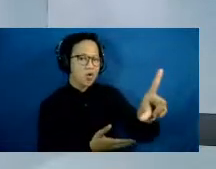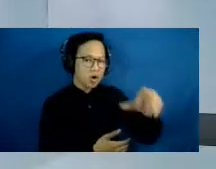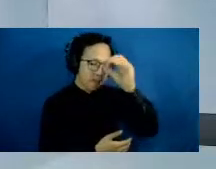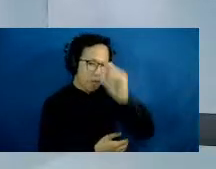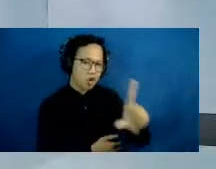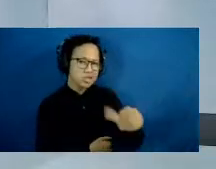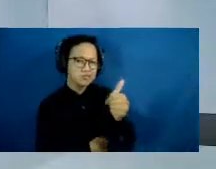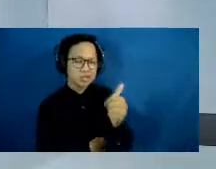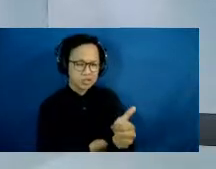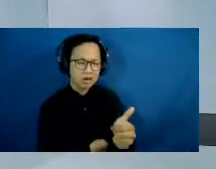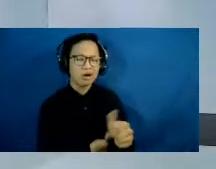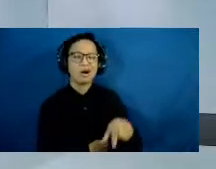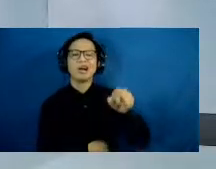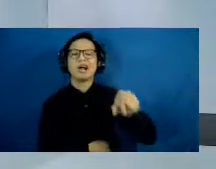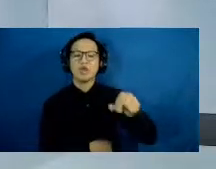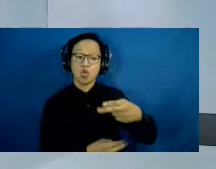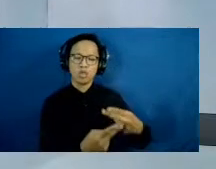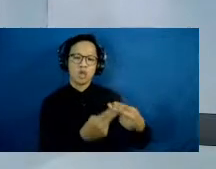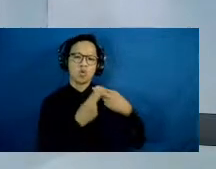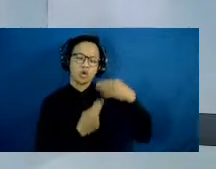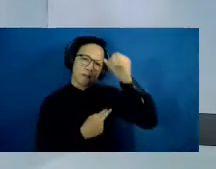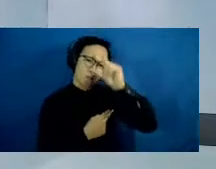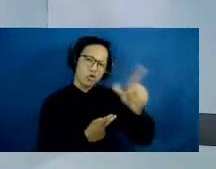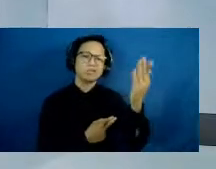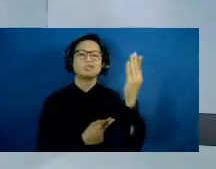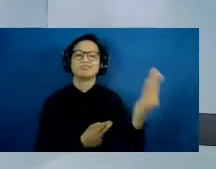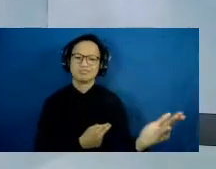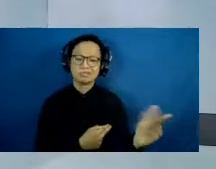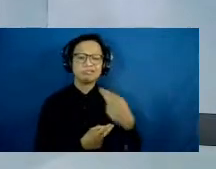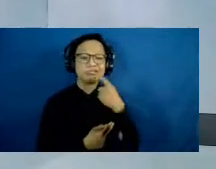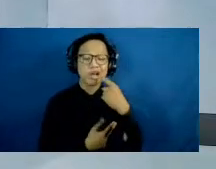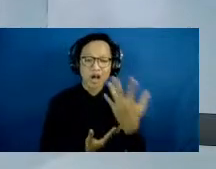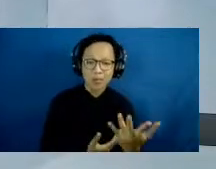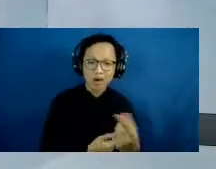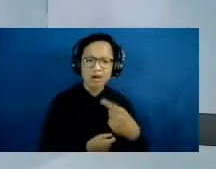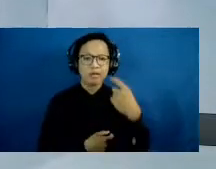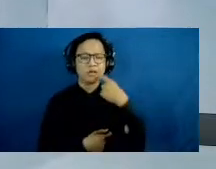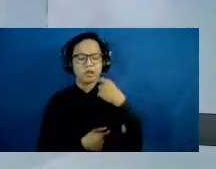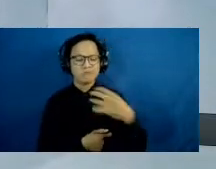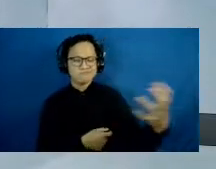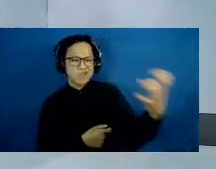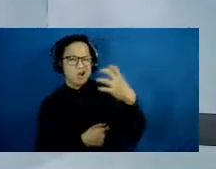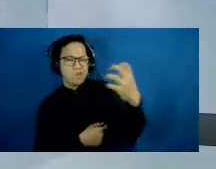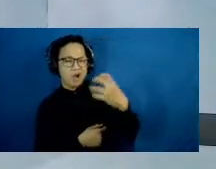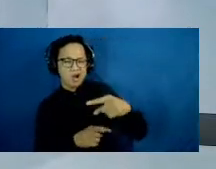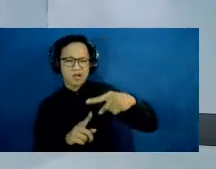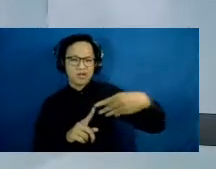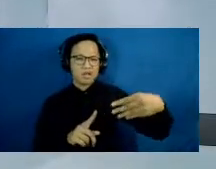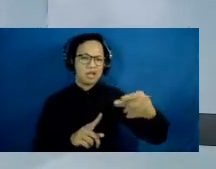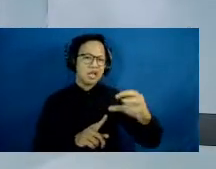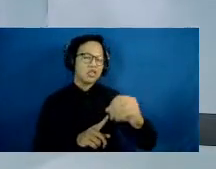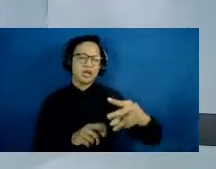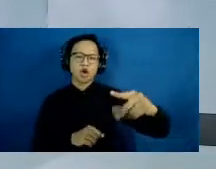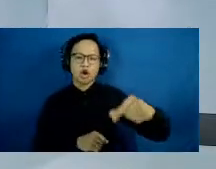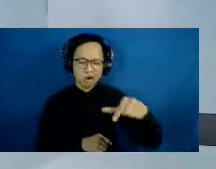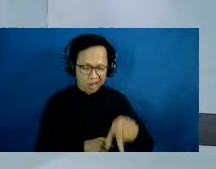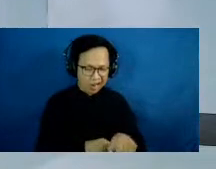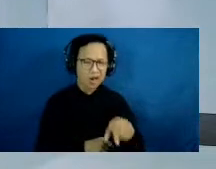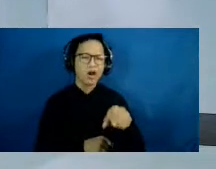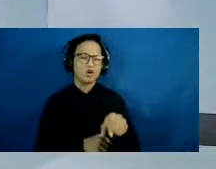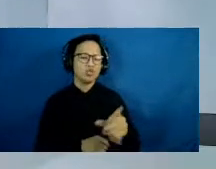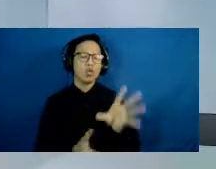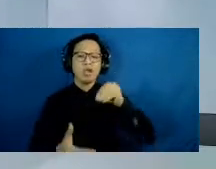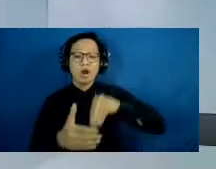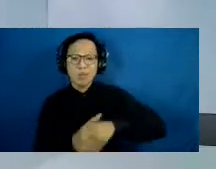memang itu adalah ranah dari bapak-bapak kita di kepolisian berkenaan dengan teror-teror seperti itu, karena itu kan ada tindak pidana ya